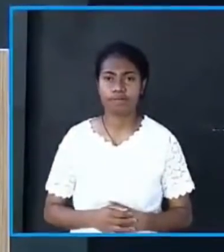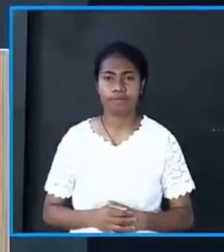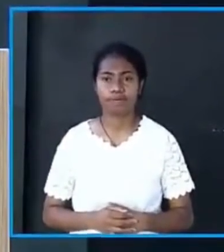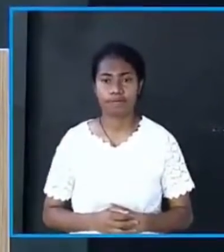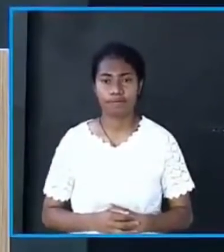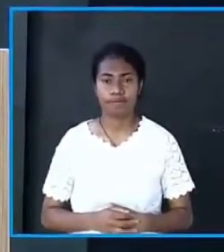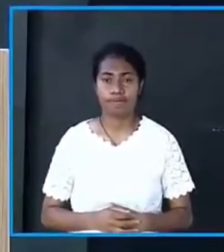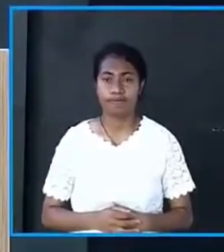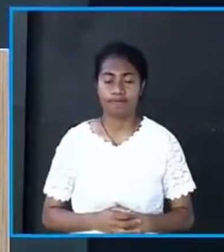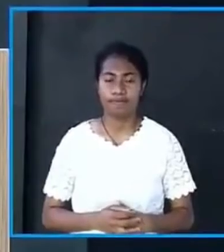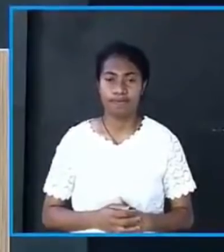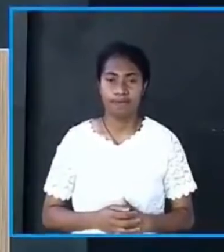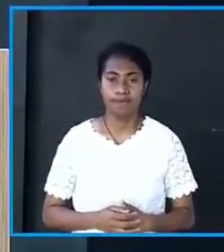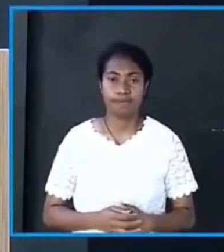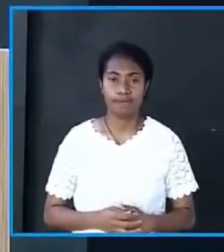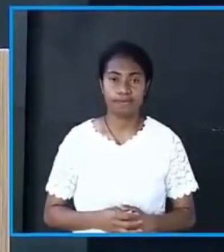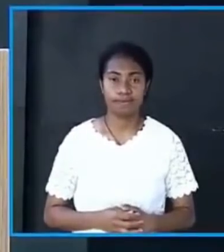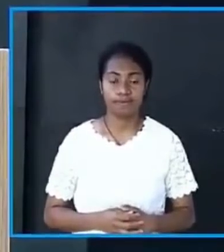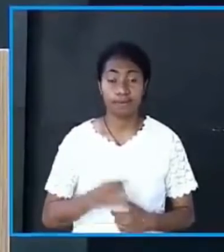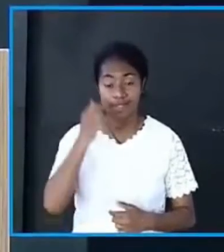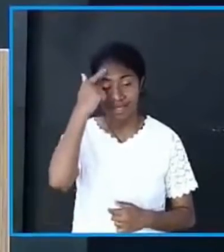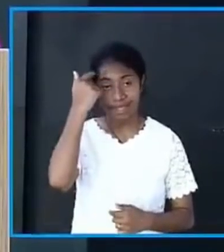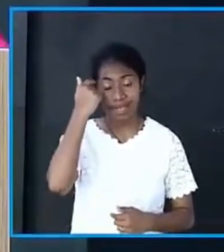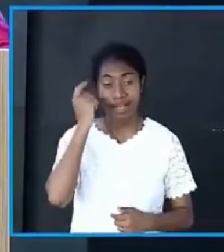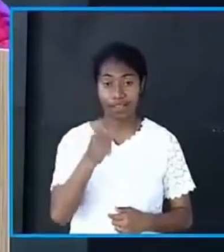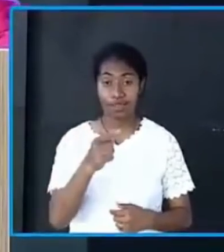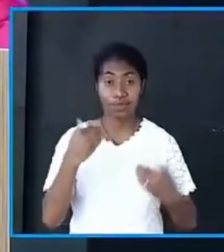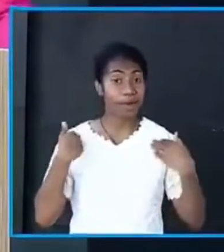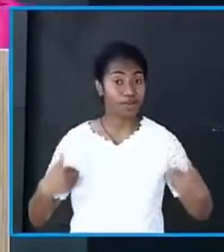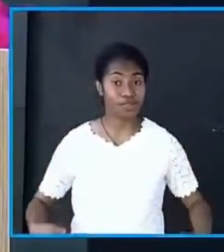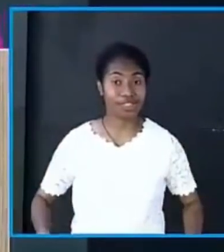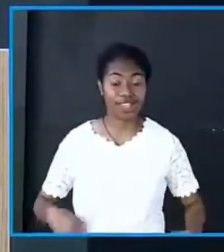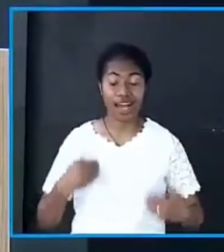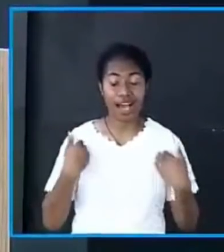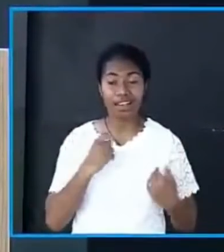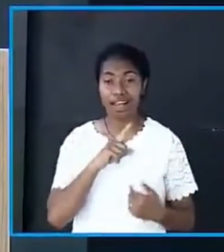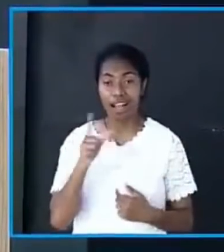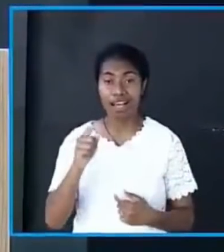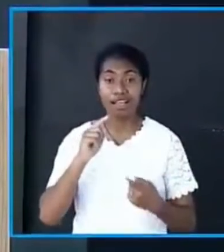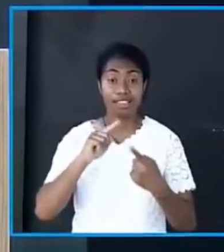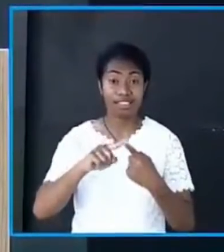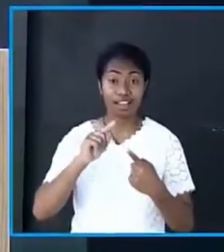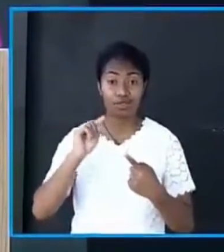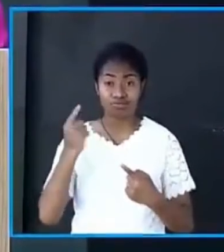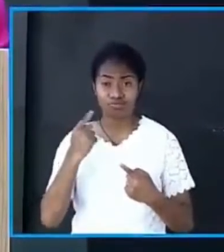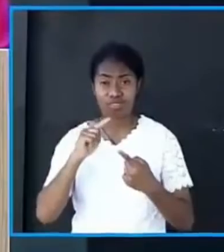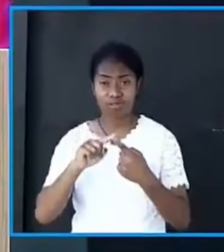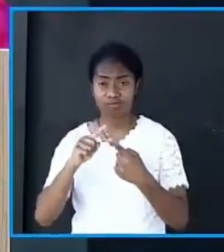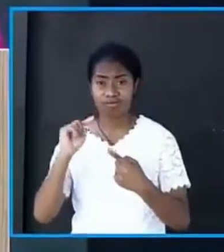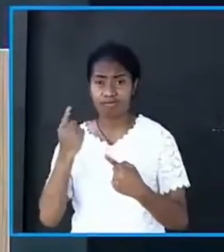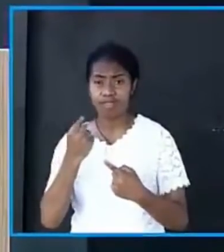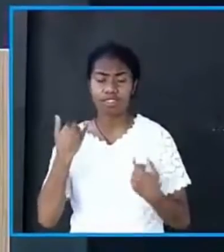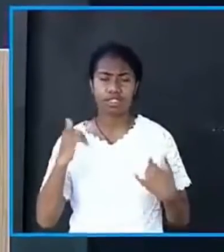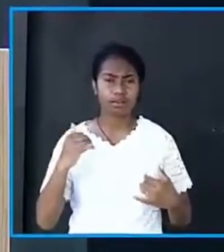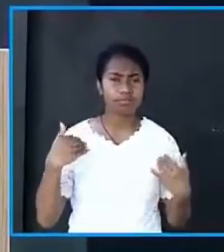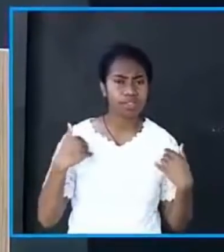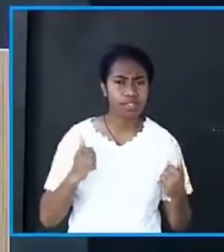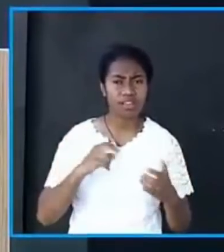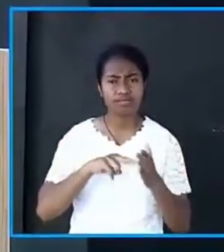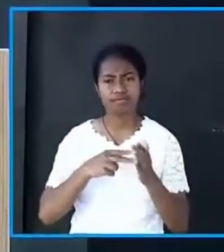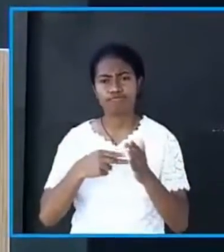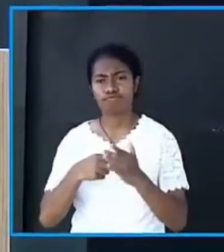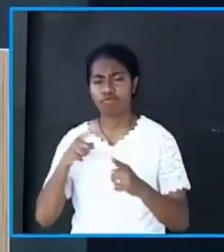Hai berharga Karena itu manusia adalah satu-satunya makhluk yang bisa berelasi dengan